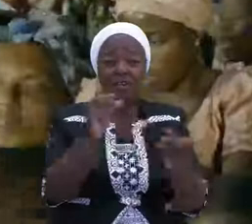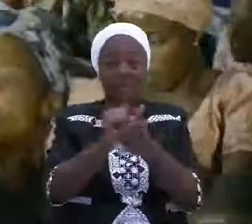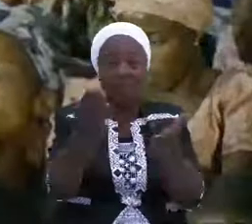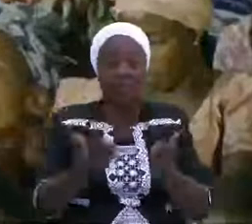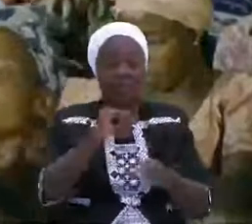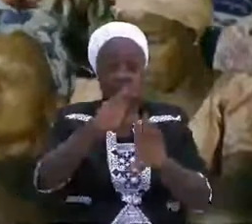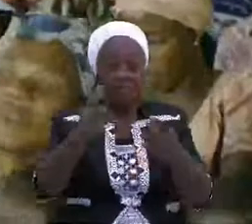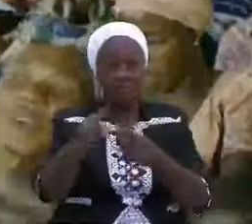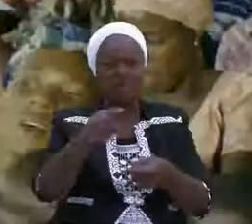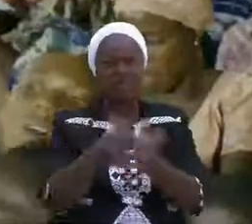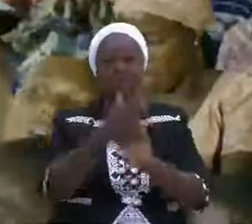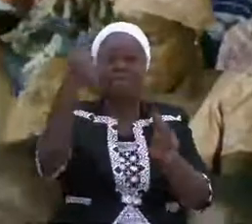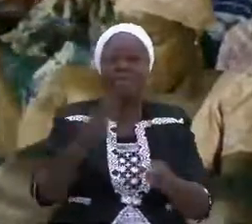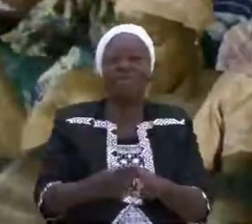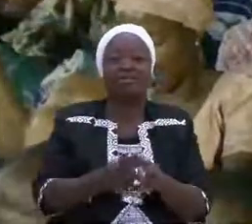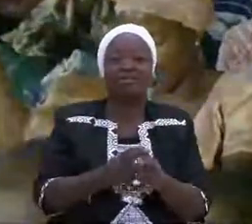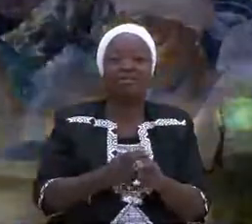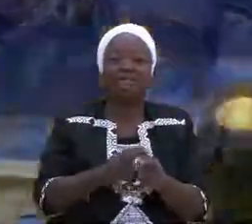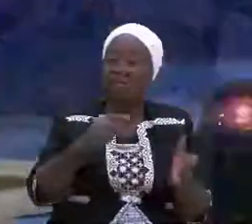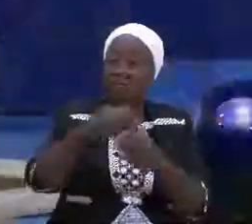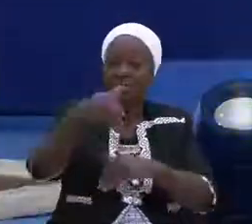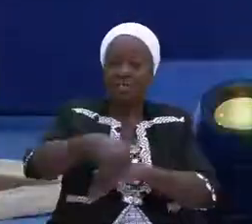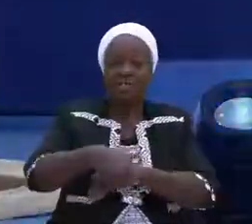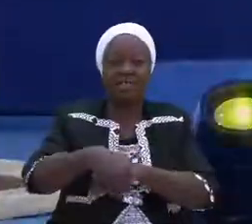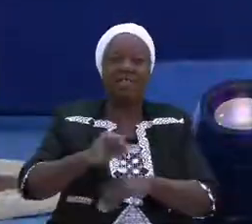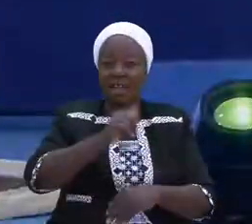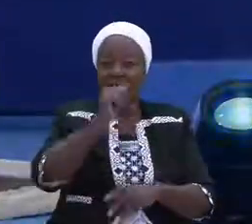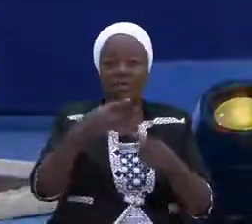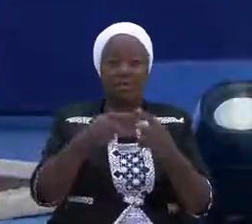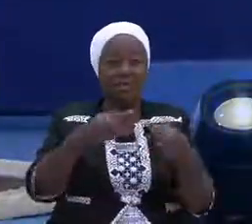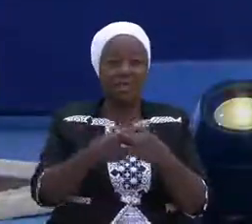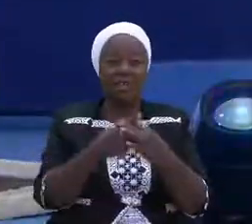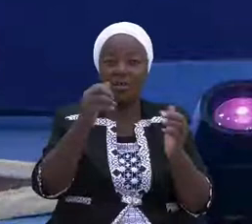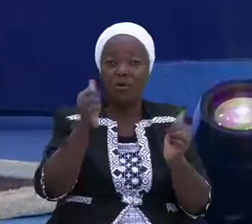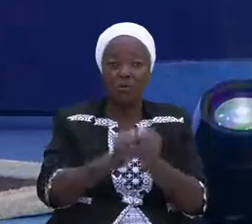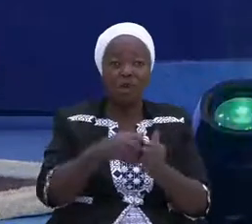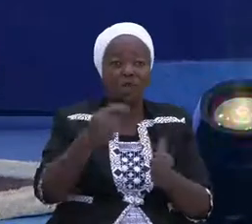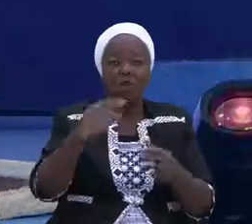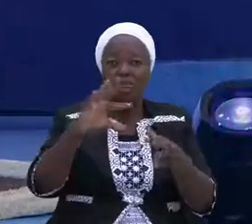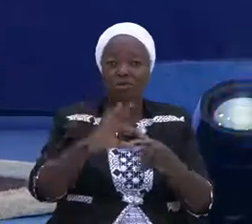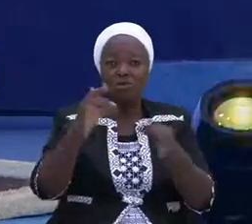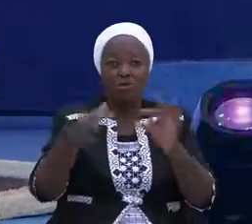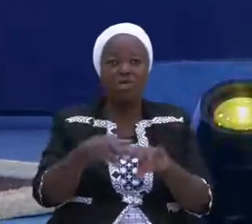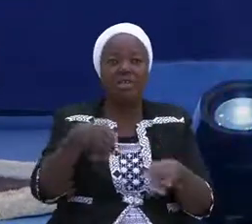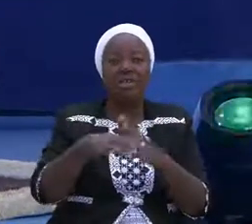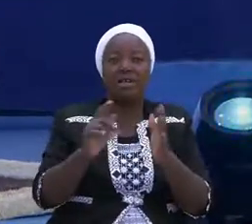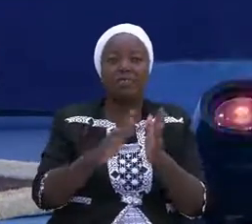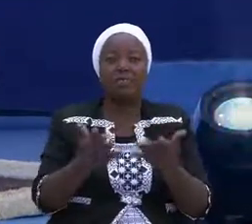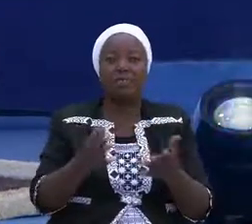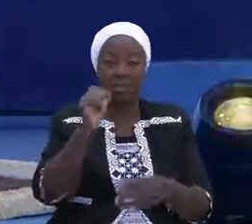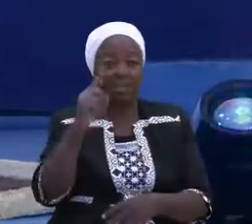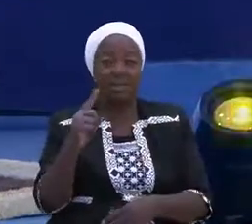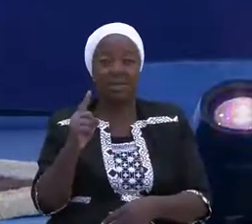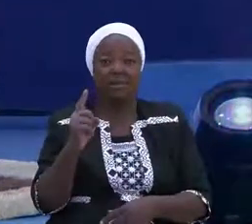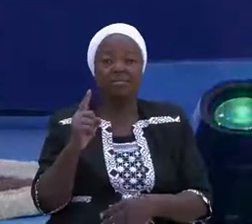sera accordé au nom de Jésus. Ce soir, je vais commencer avec une histoire dans la Bible.